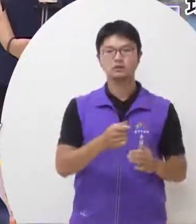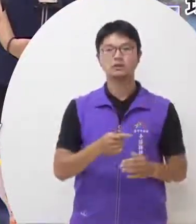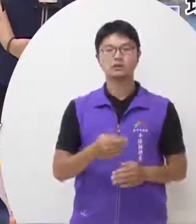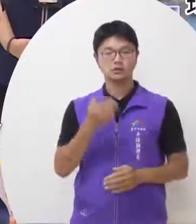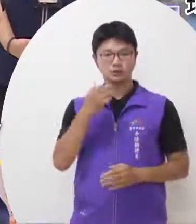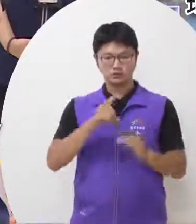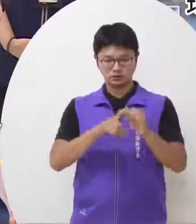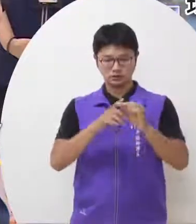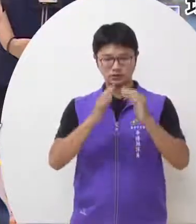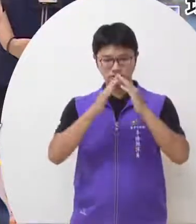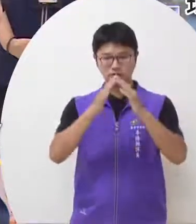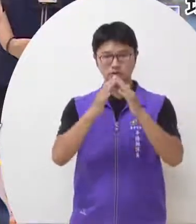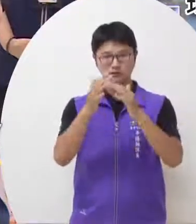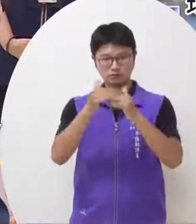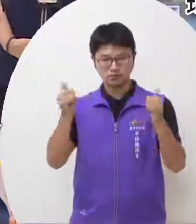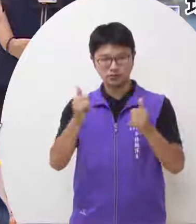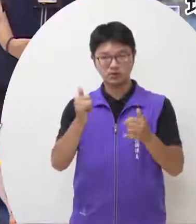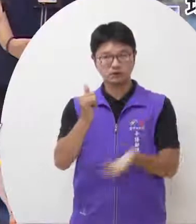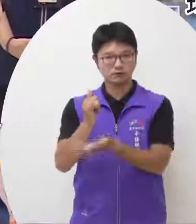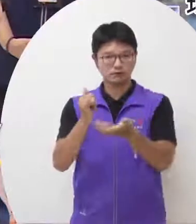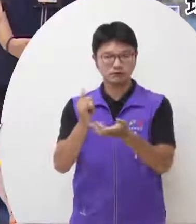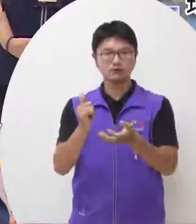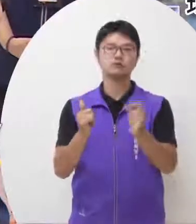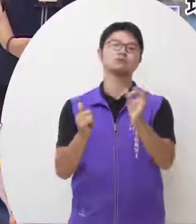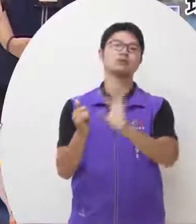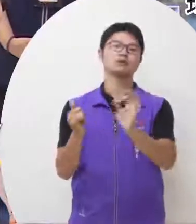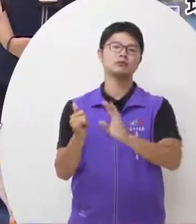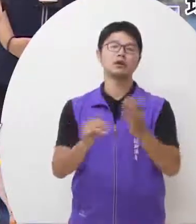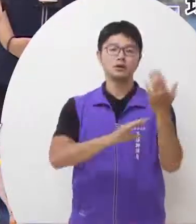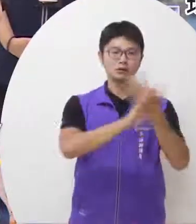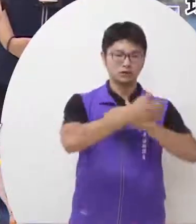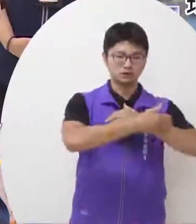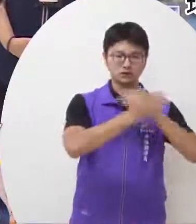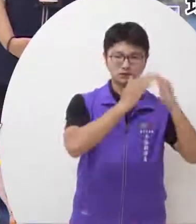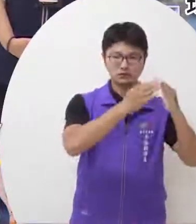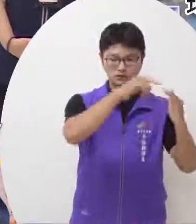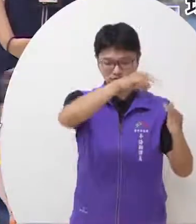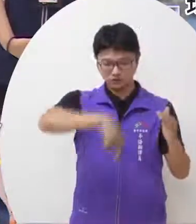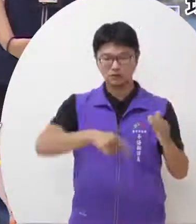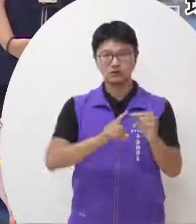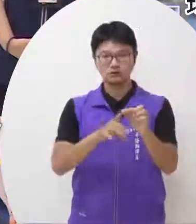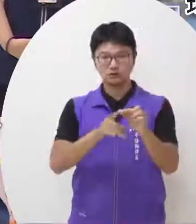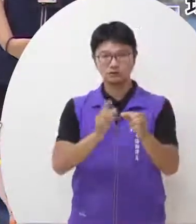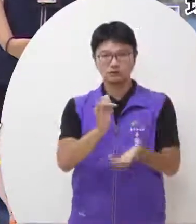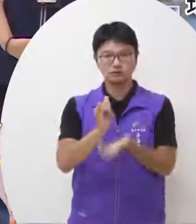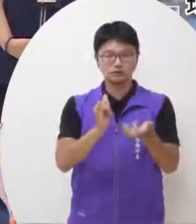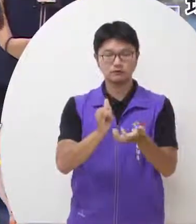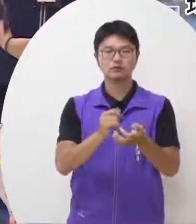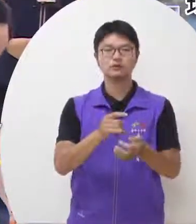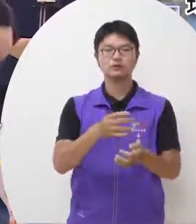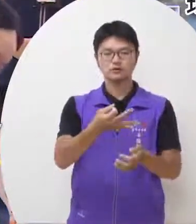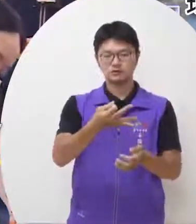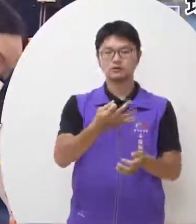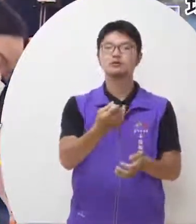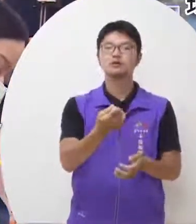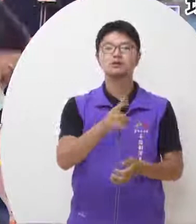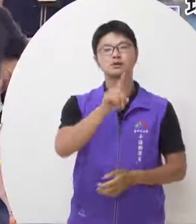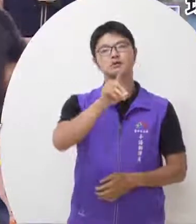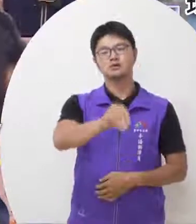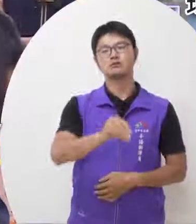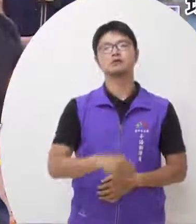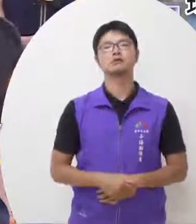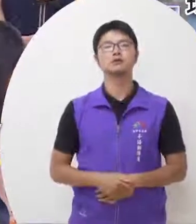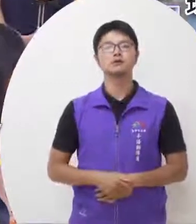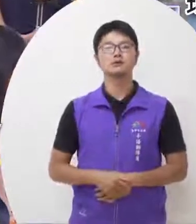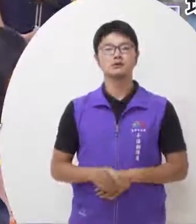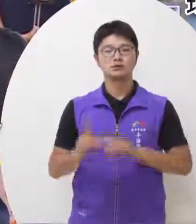钱哦，那如果外县市的来烧我们是收10000块哦，啊所以东海火葬场就靠这